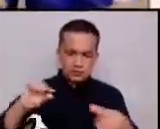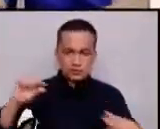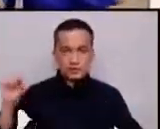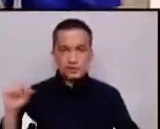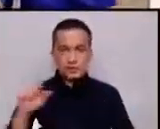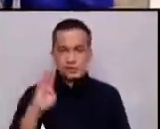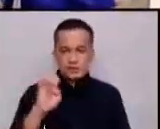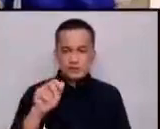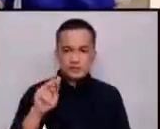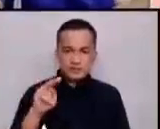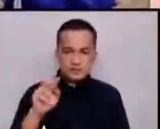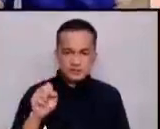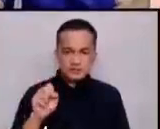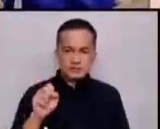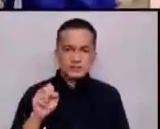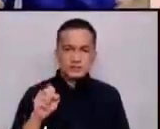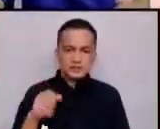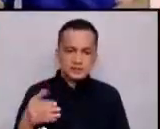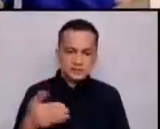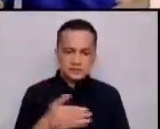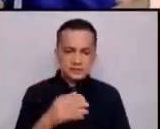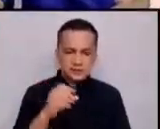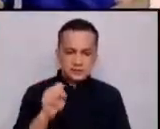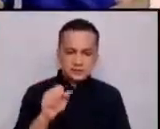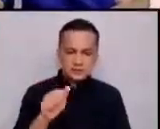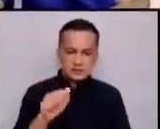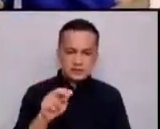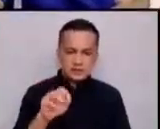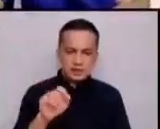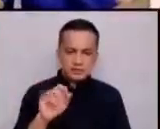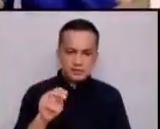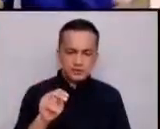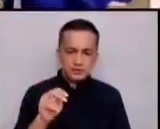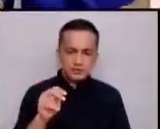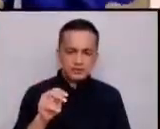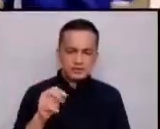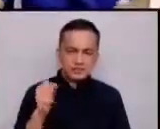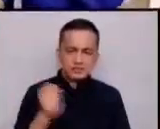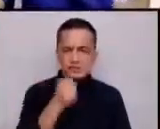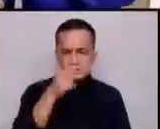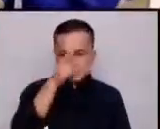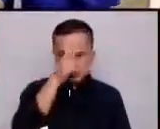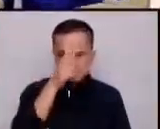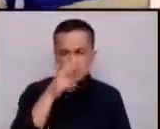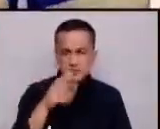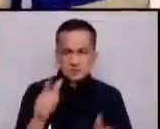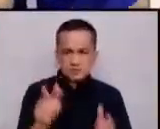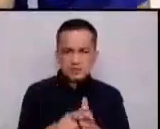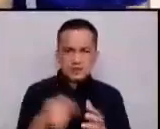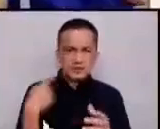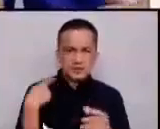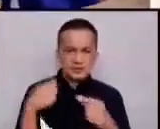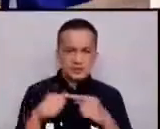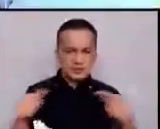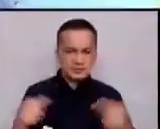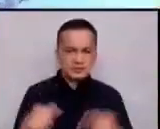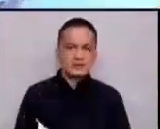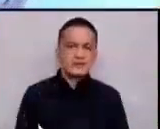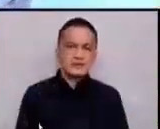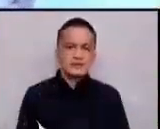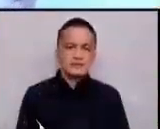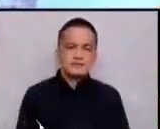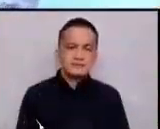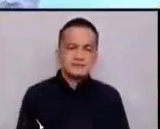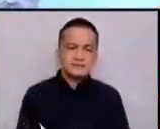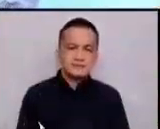salmon. At saka chicken sana. Ay, wow. Kaso bawal so, muna sa kanya kasi may allergy siya. Puro